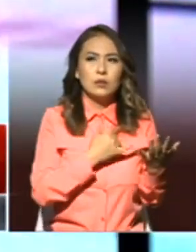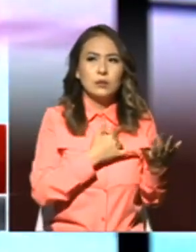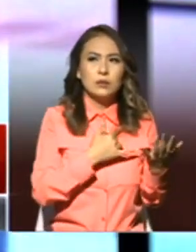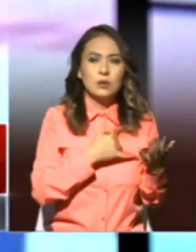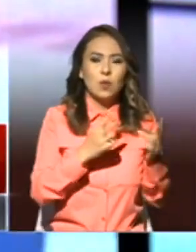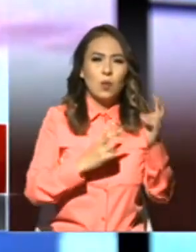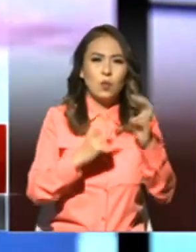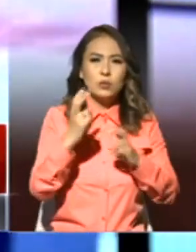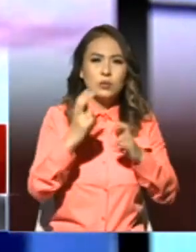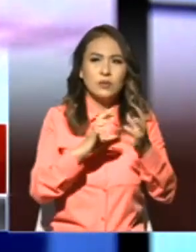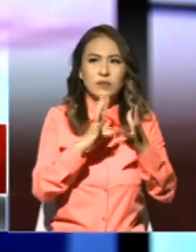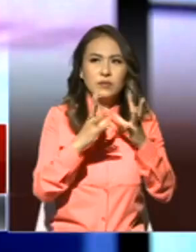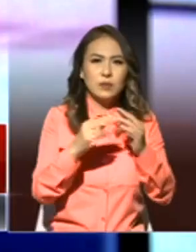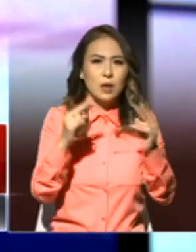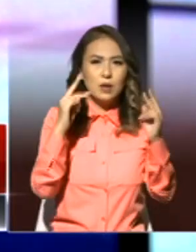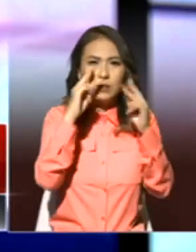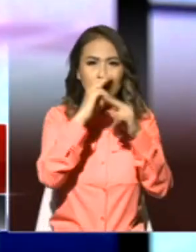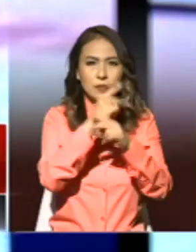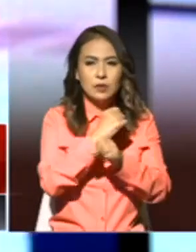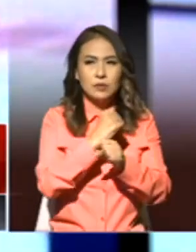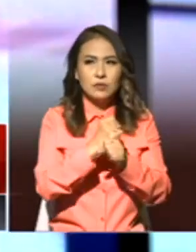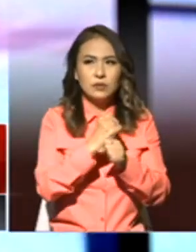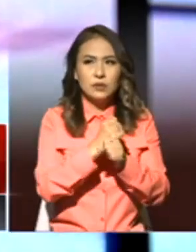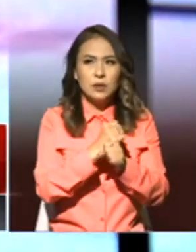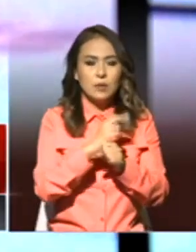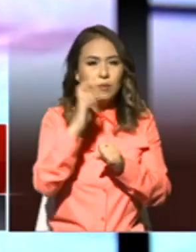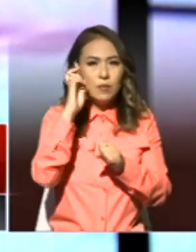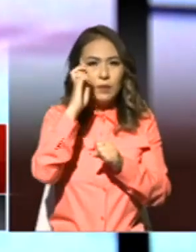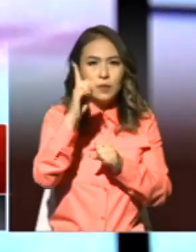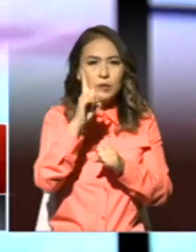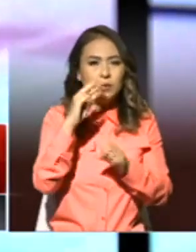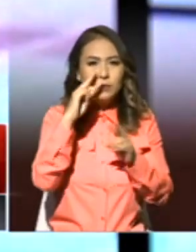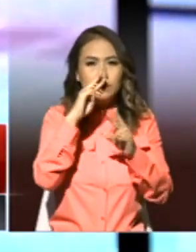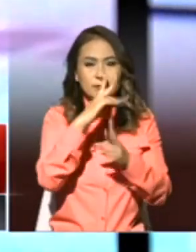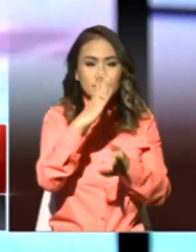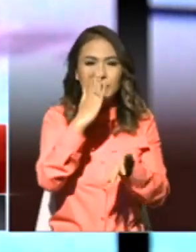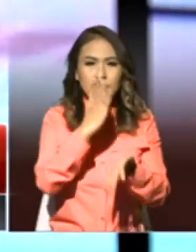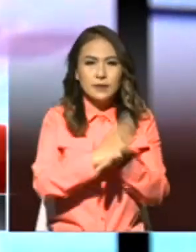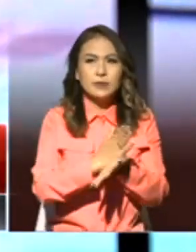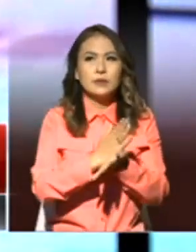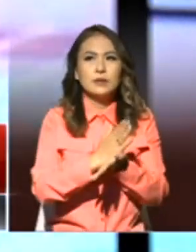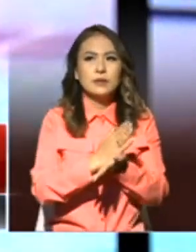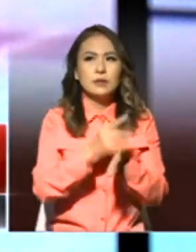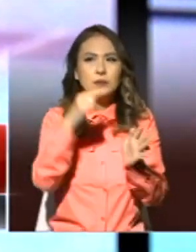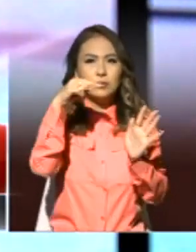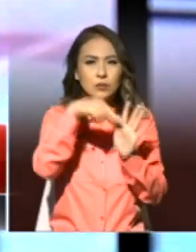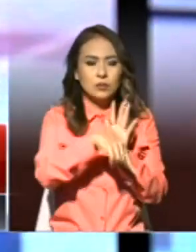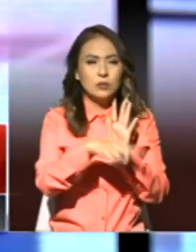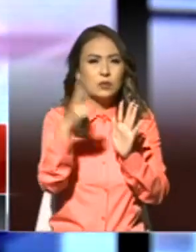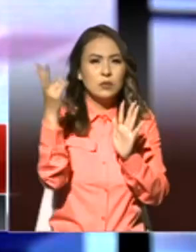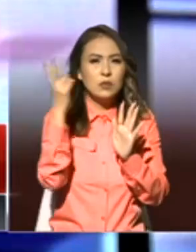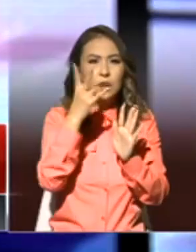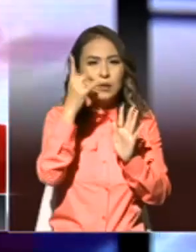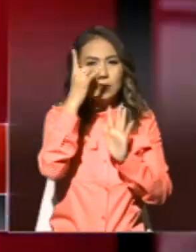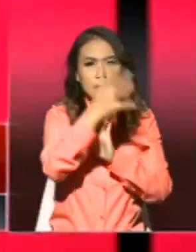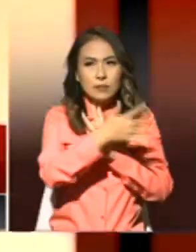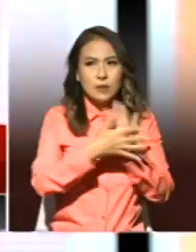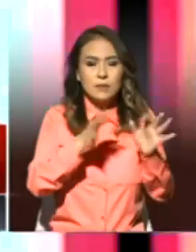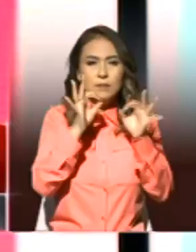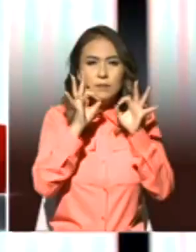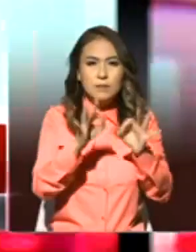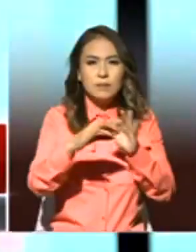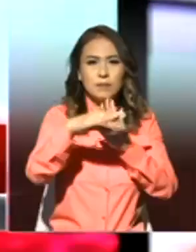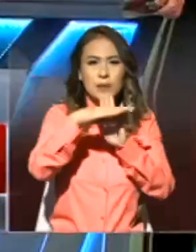өндірістік процестер мүлдем дұрыс жүріп жатқан жоқ. Мемлекет бірдеңен дұрыс жасамай отыр деген сөз. Осы жерде тереңірек ойлау керек. Осыған дұрыс бағдарлама